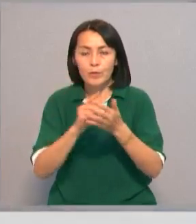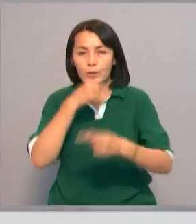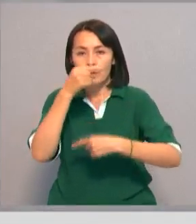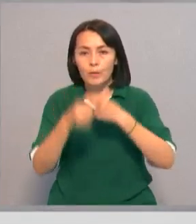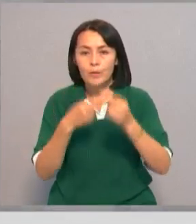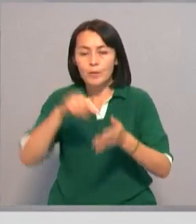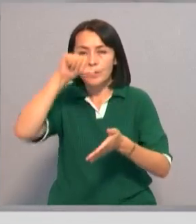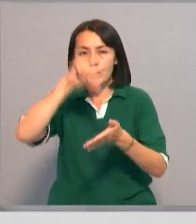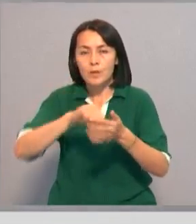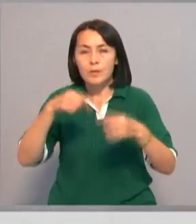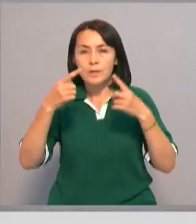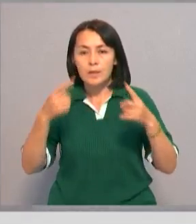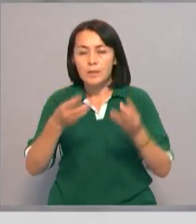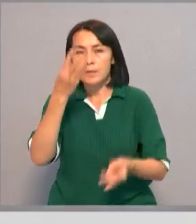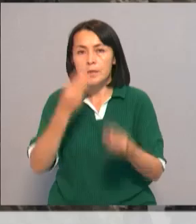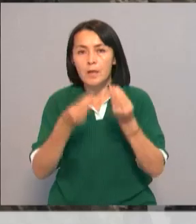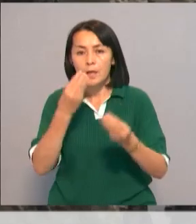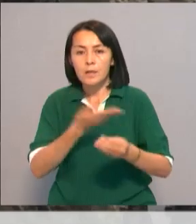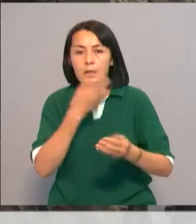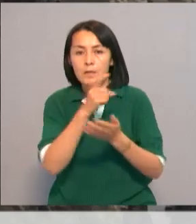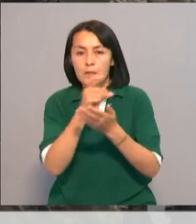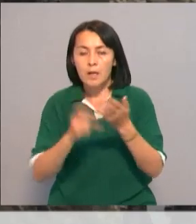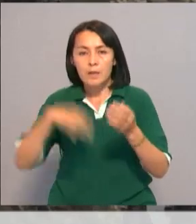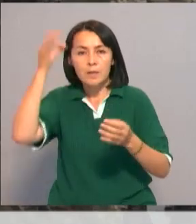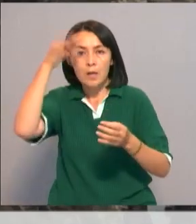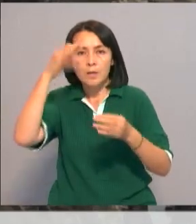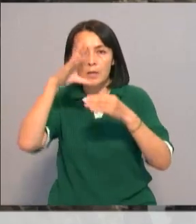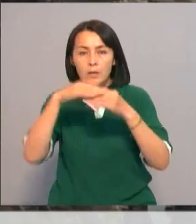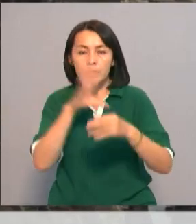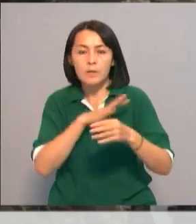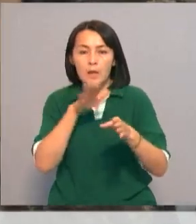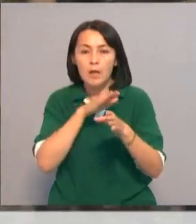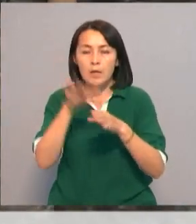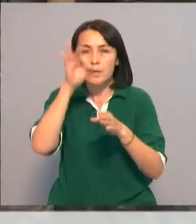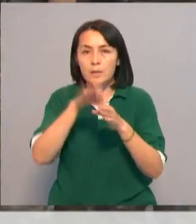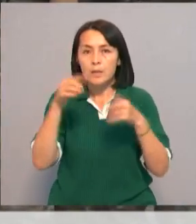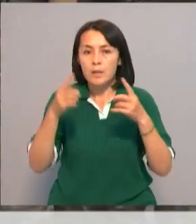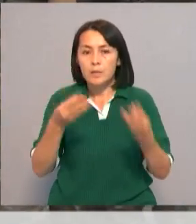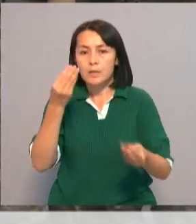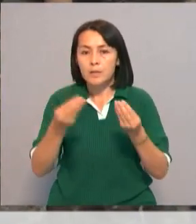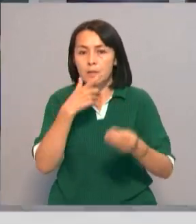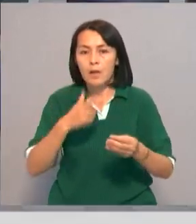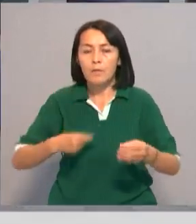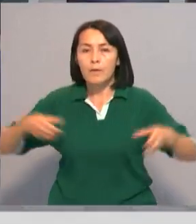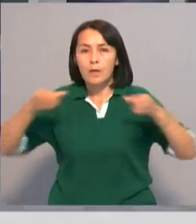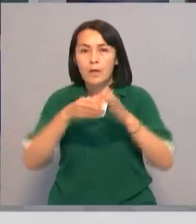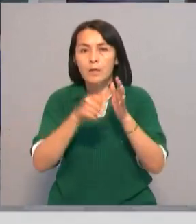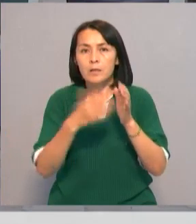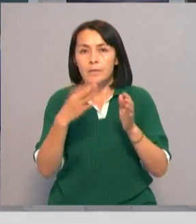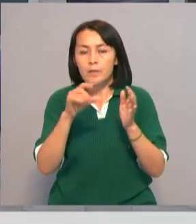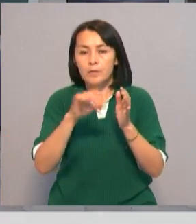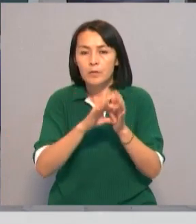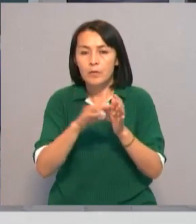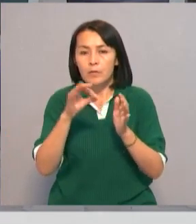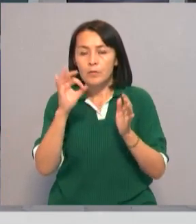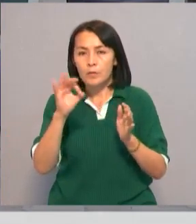Родиной принимали участие в различных играх и читали стихи. Психологический вечер был организован с целью развлечения солдат воинской части